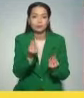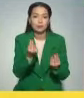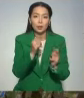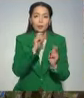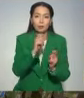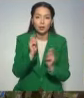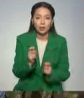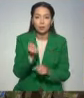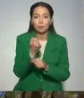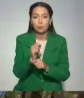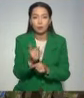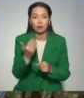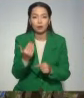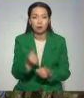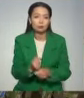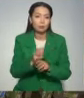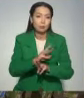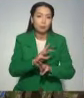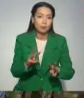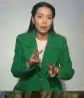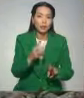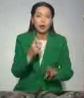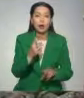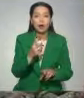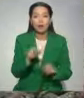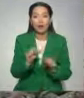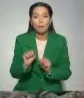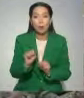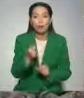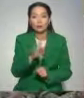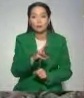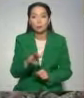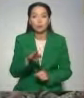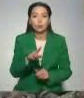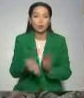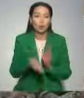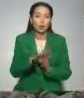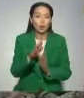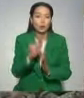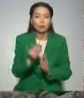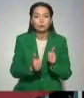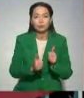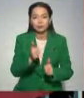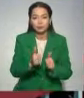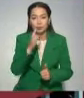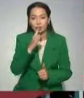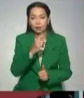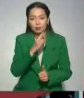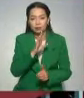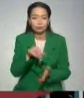призы победитель унес Кубок министра обороны и 1 миллион тенге лучшие атлеты в погонах представят Казахстан на Чемпионате